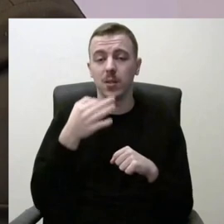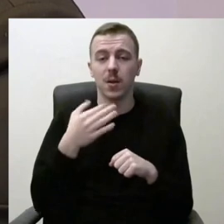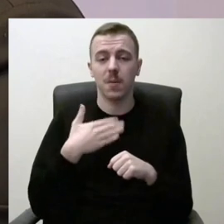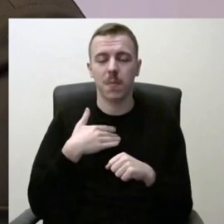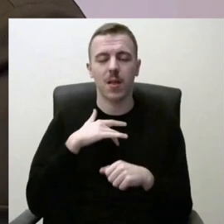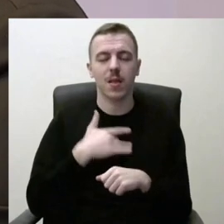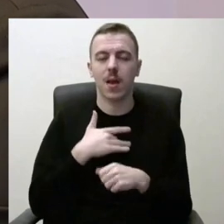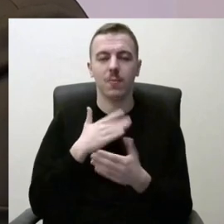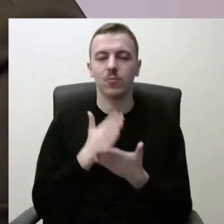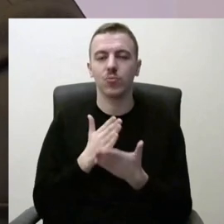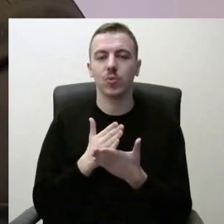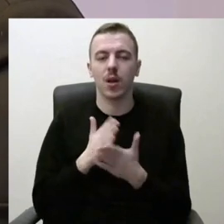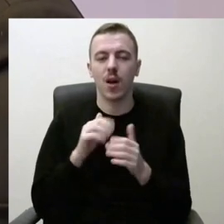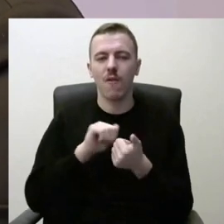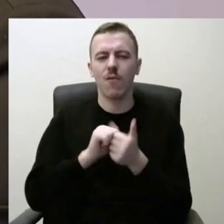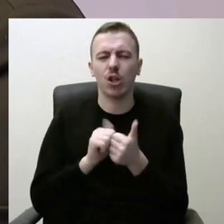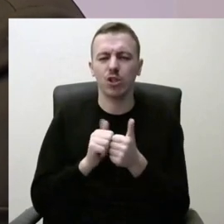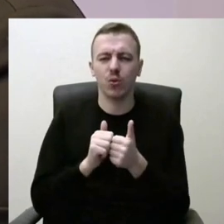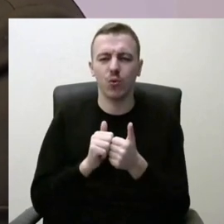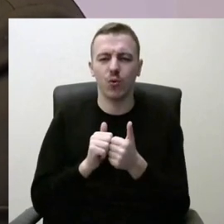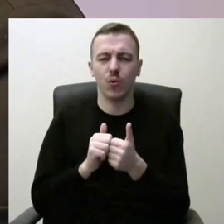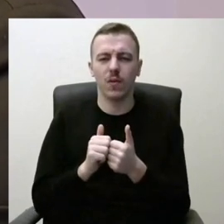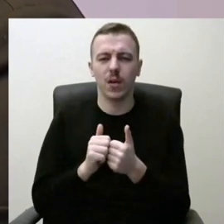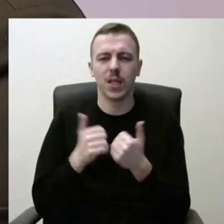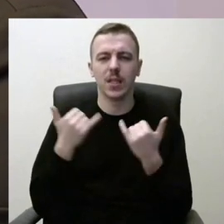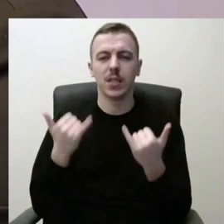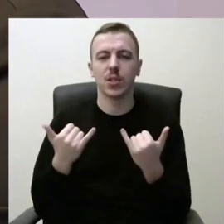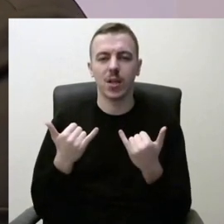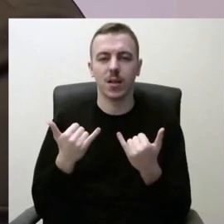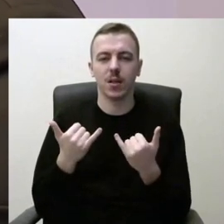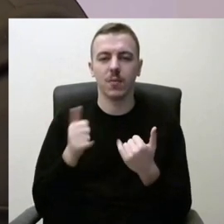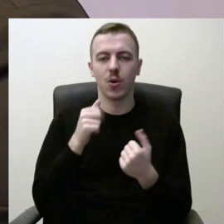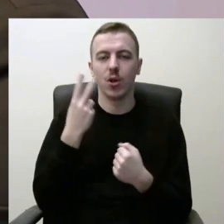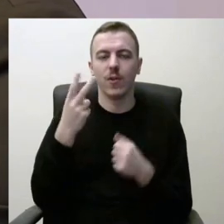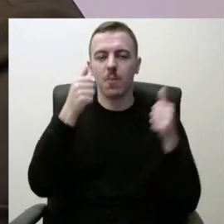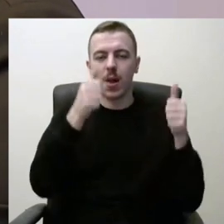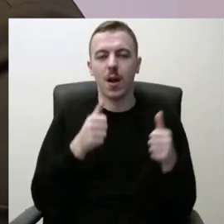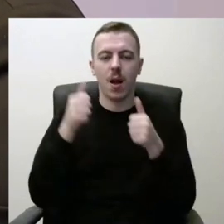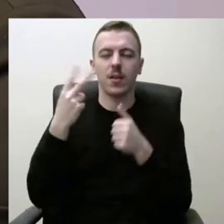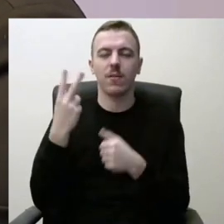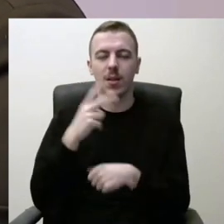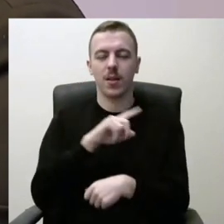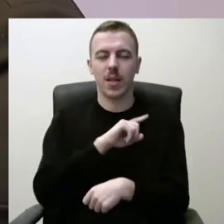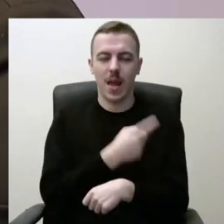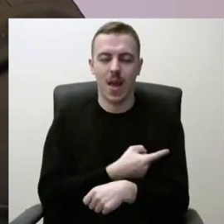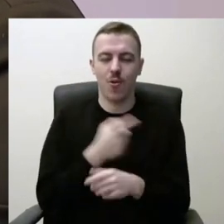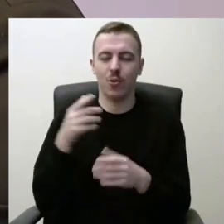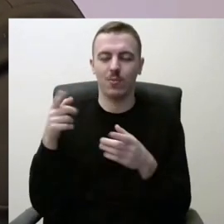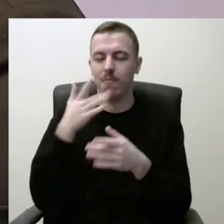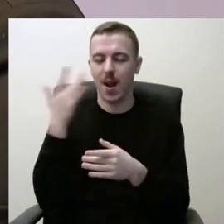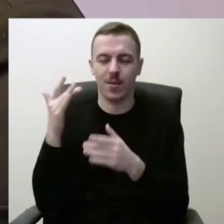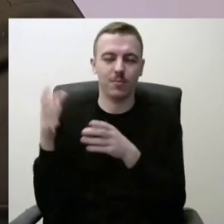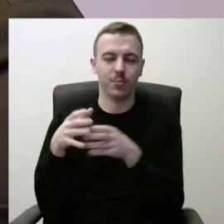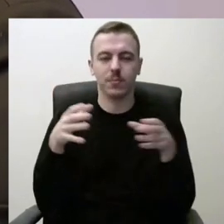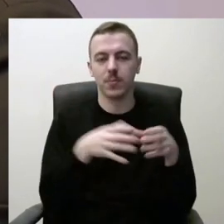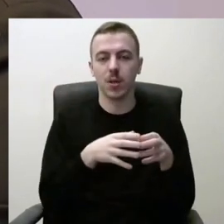kelia varžytuvės šiandieną iš dviejų plakatų, dviejų politinių jėgų ir konkurencija vis dėlto,